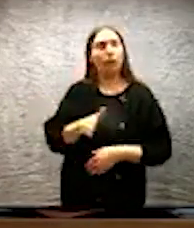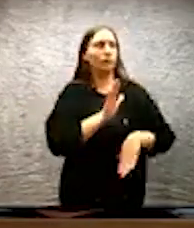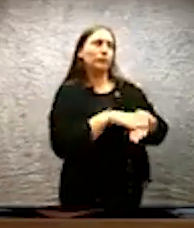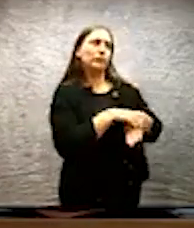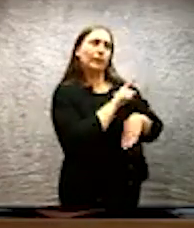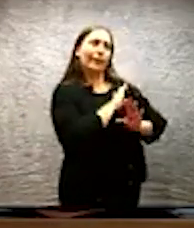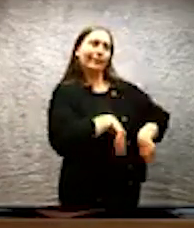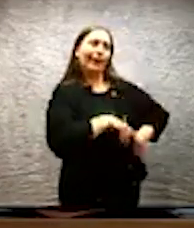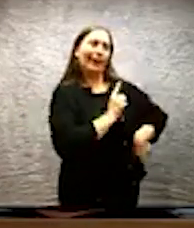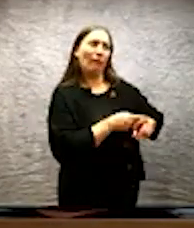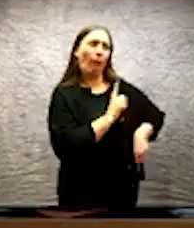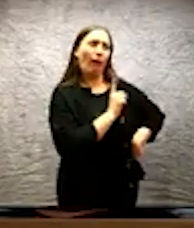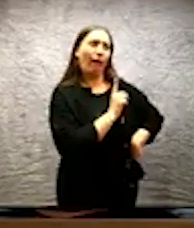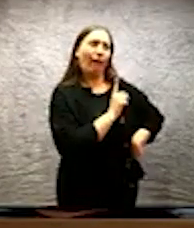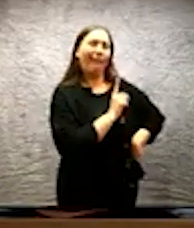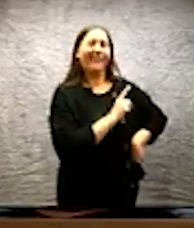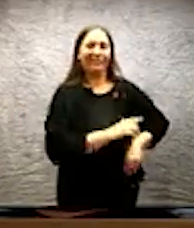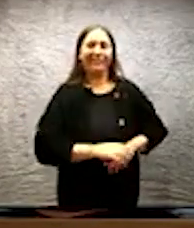Michel. Hein.